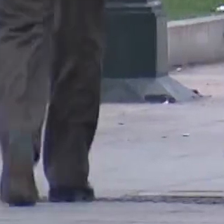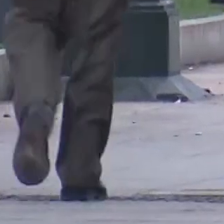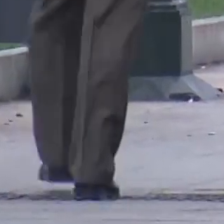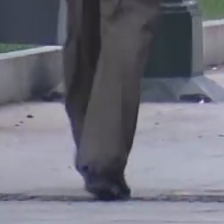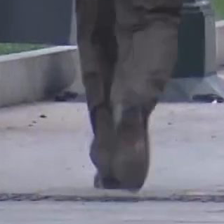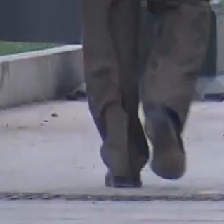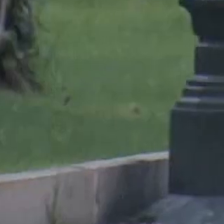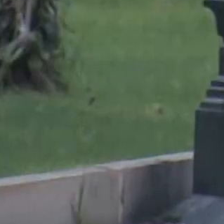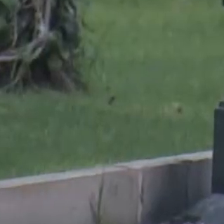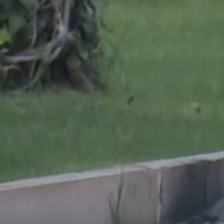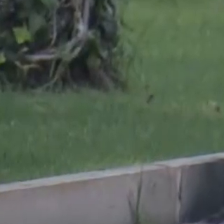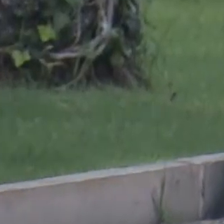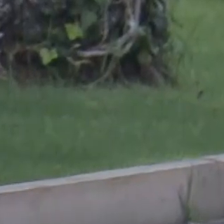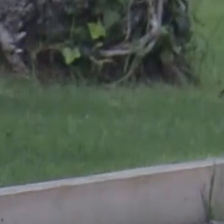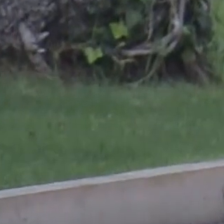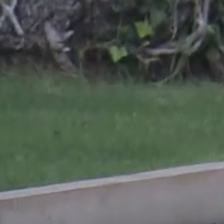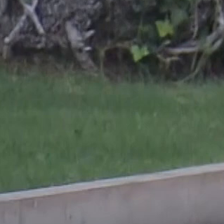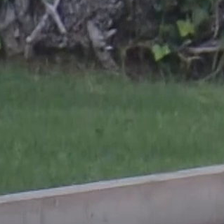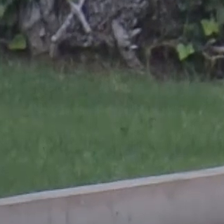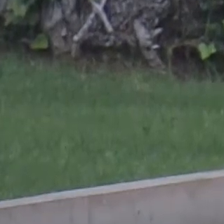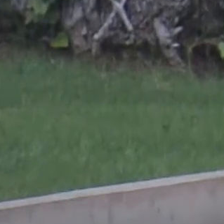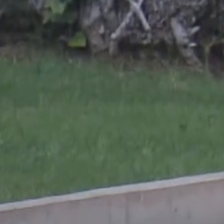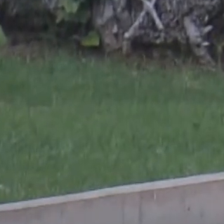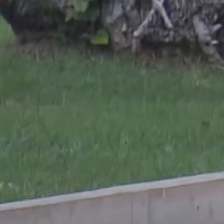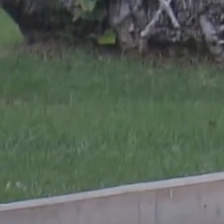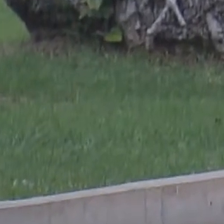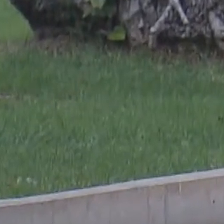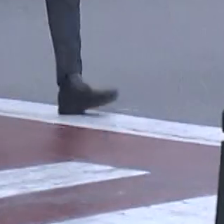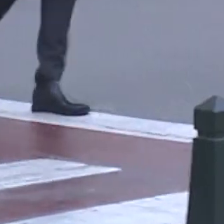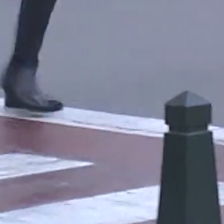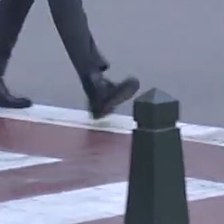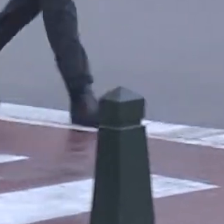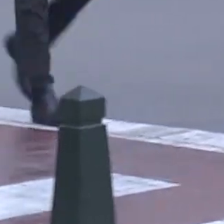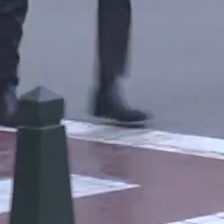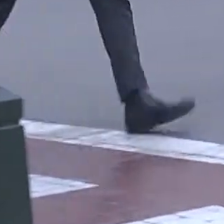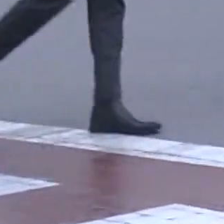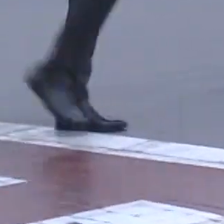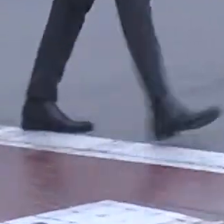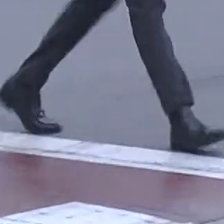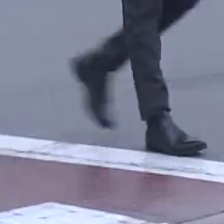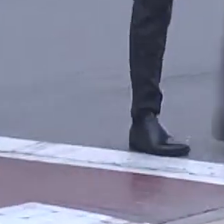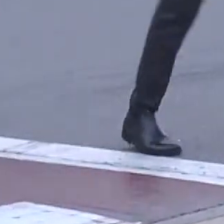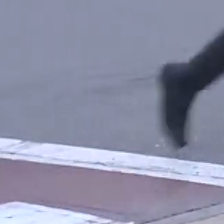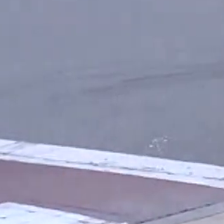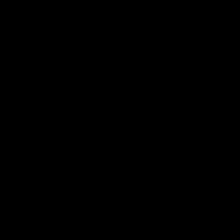consécutive permettant au royaume de passer au niveau le plus bas de transmission du virus